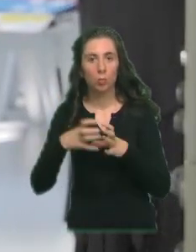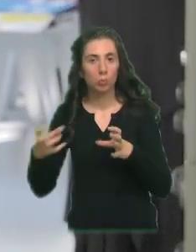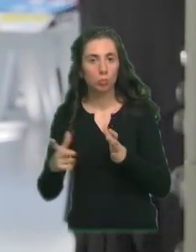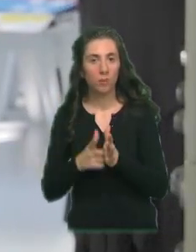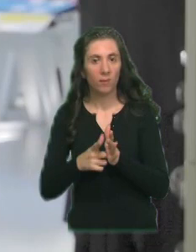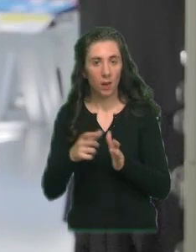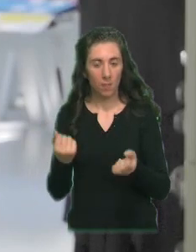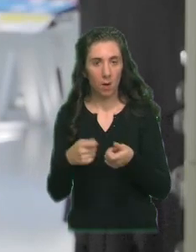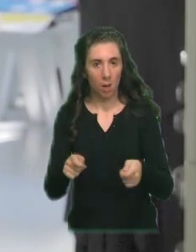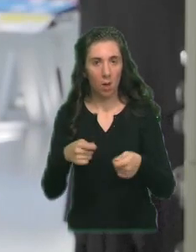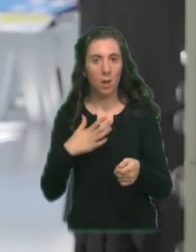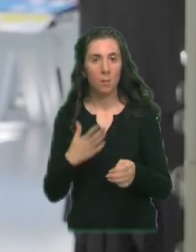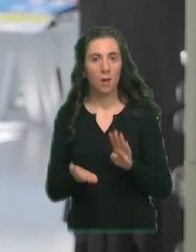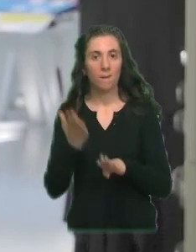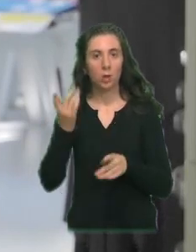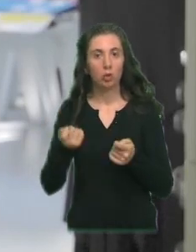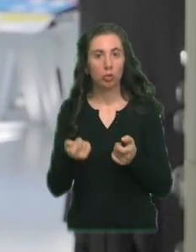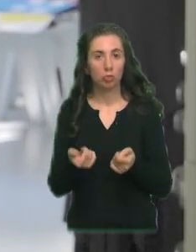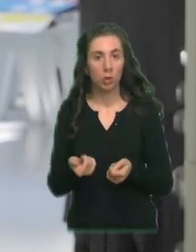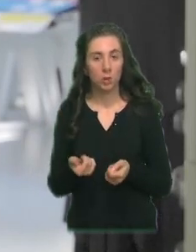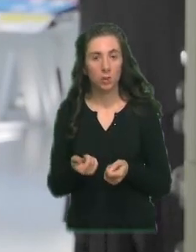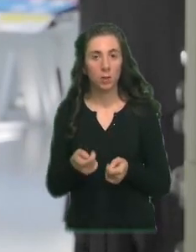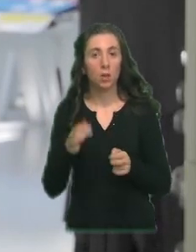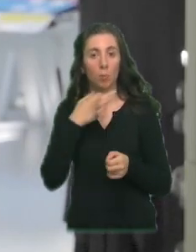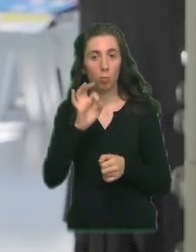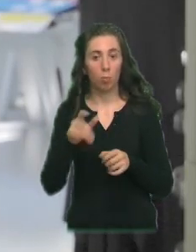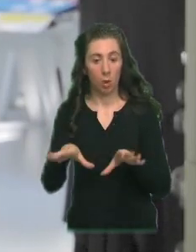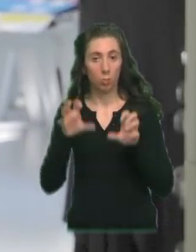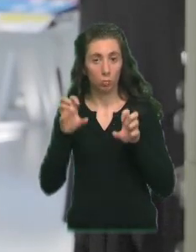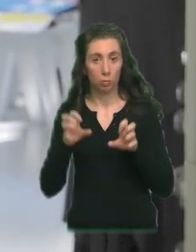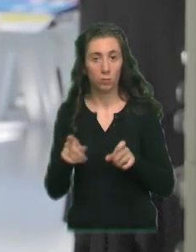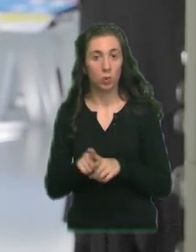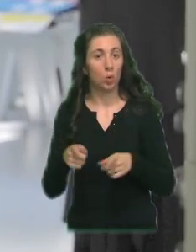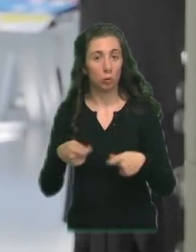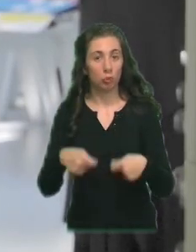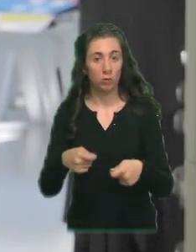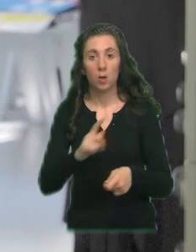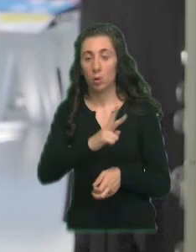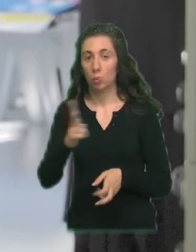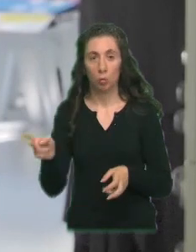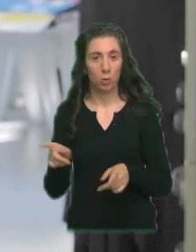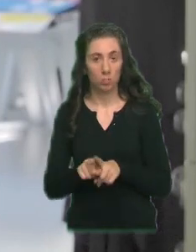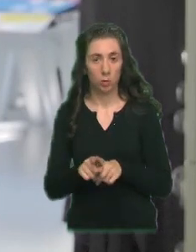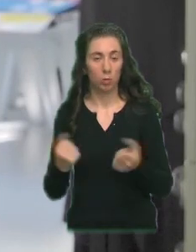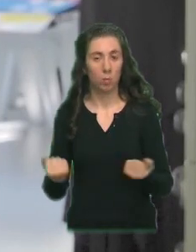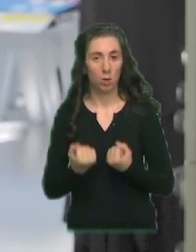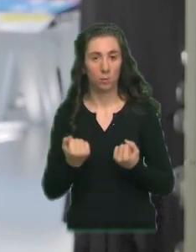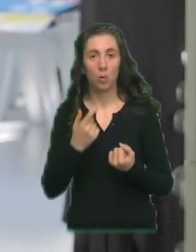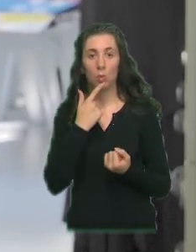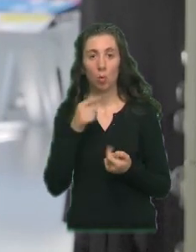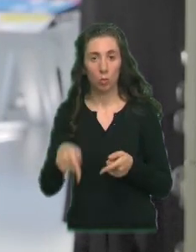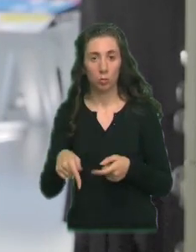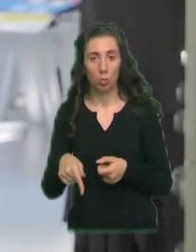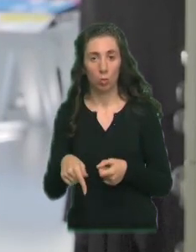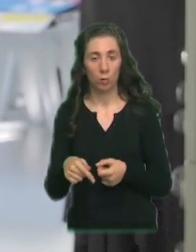dulje vrijeme imate naravno veće šanse da ju i bolje usvojite. Tako i sa šivanjem i sa svim drugim aktivnostima koje